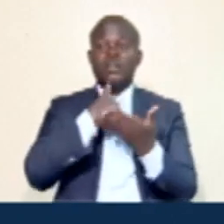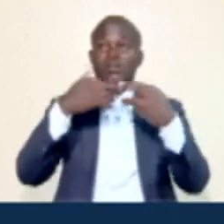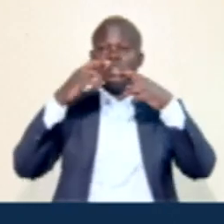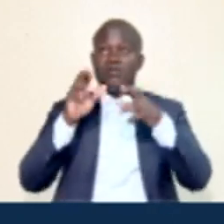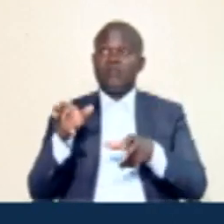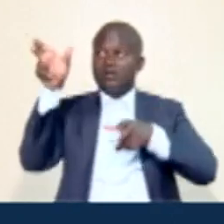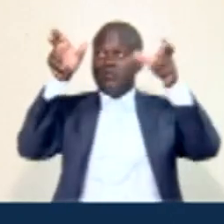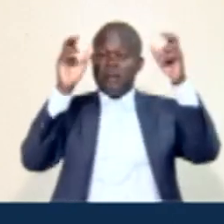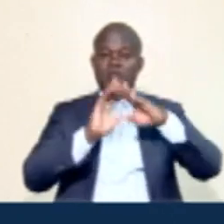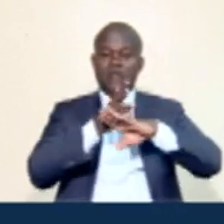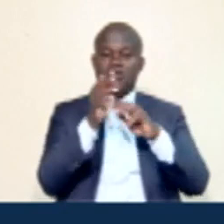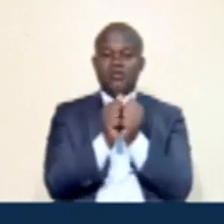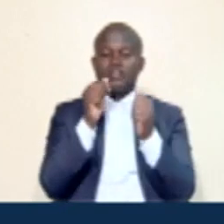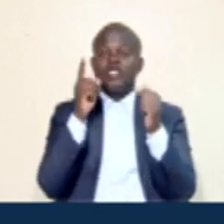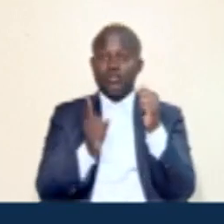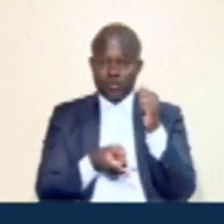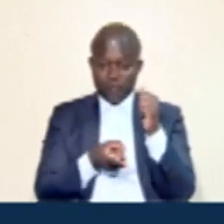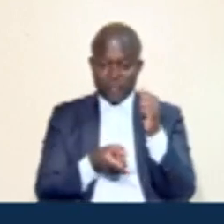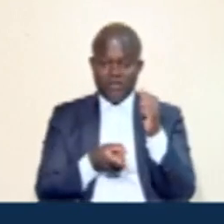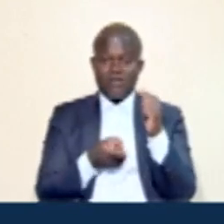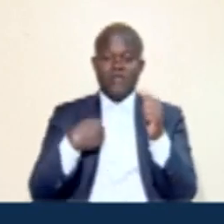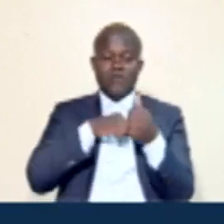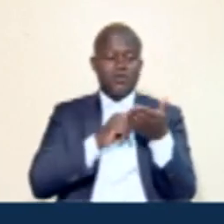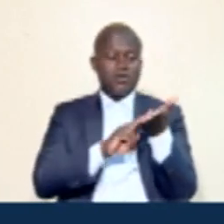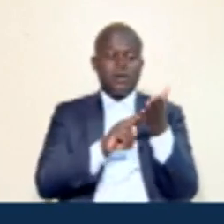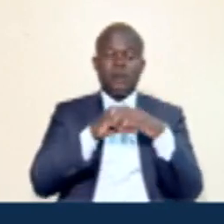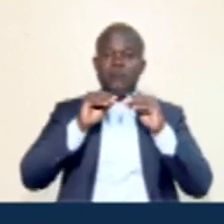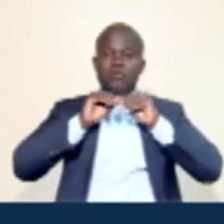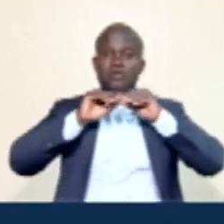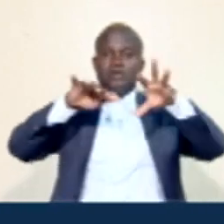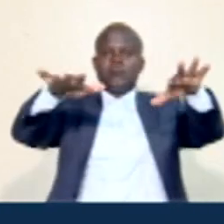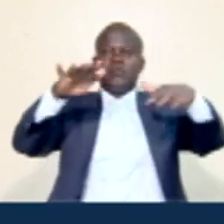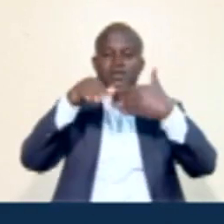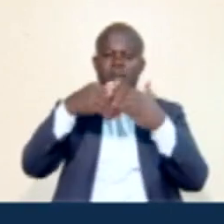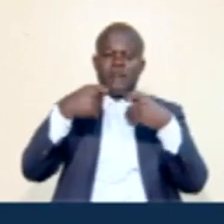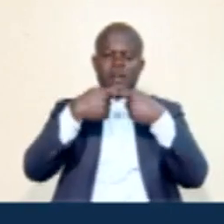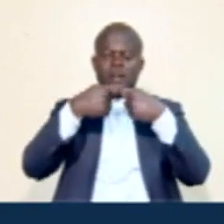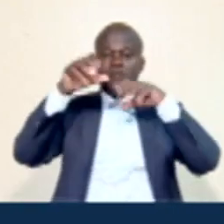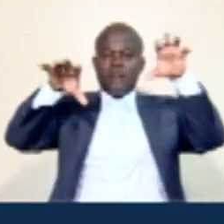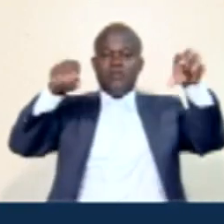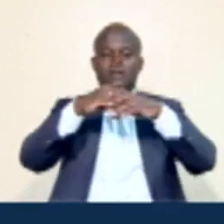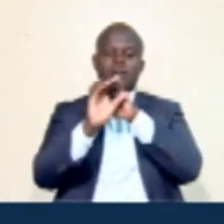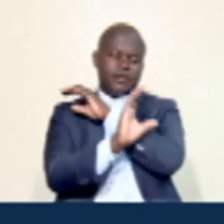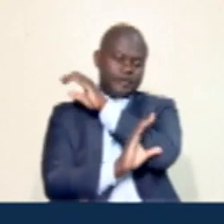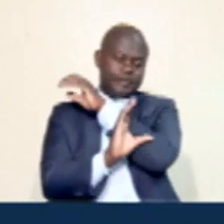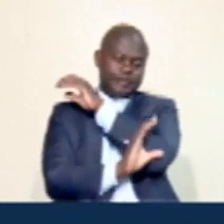amapoto arenga 10,000 turimo gukoresha mu gukwirakwiza amashanyarazi hirya no hino mu gihugu